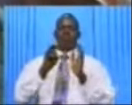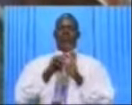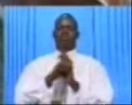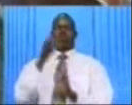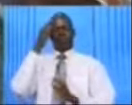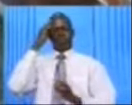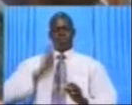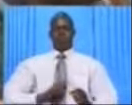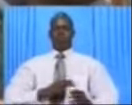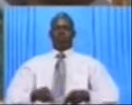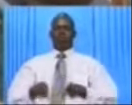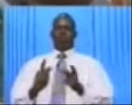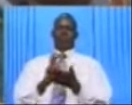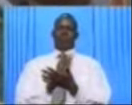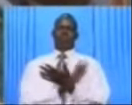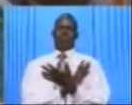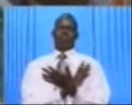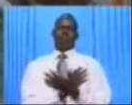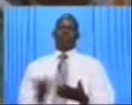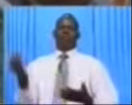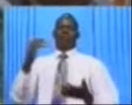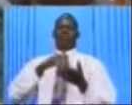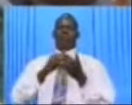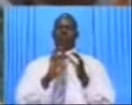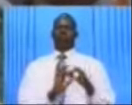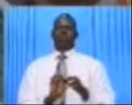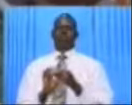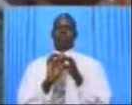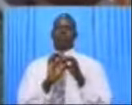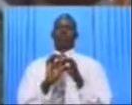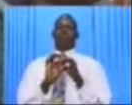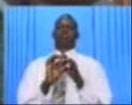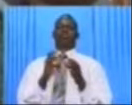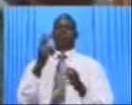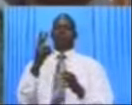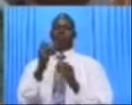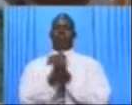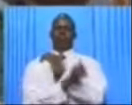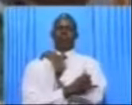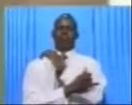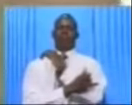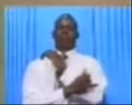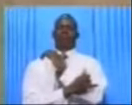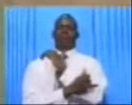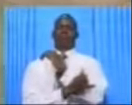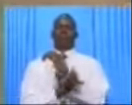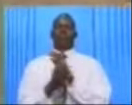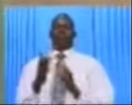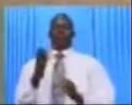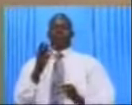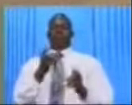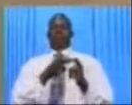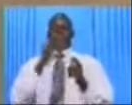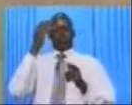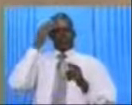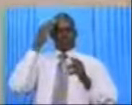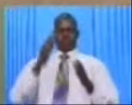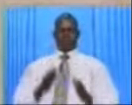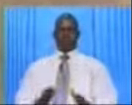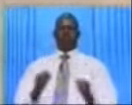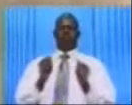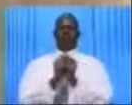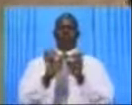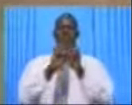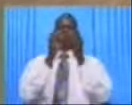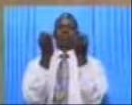nous permettre d'améliorer encore davantage nos relations bilatérales Côte d'Ivoire-Burkina Faso. Luc Adolphe Thiaw et sa